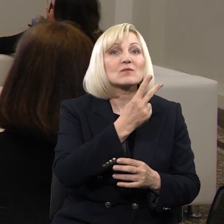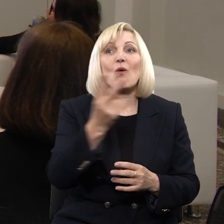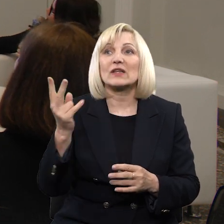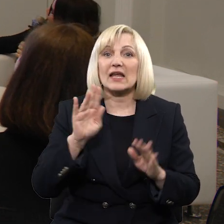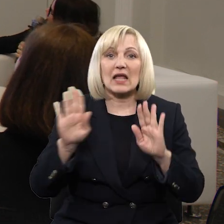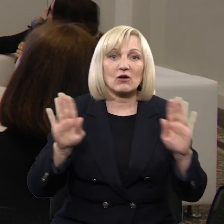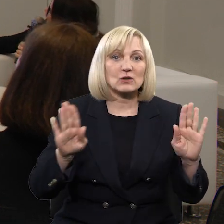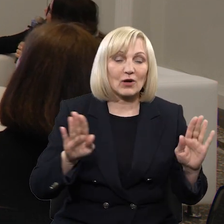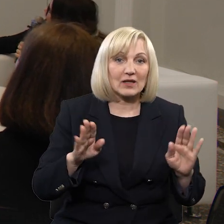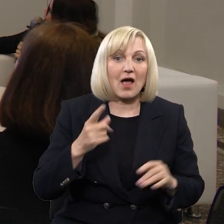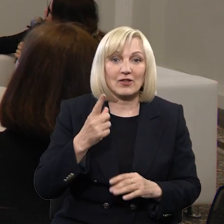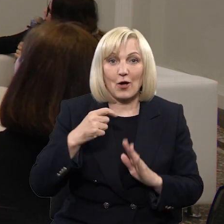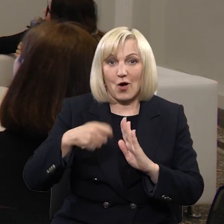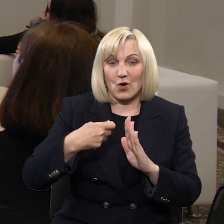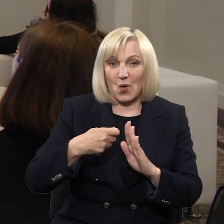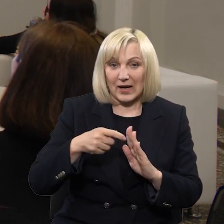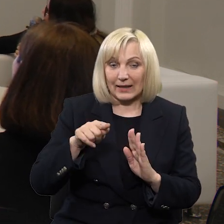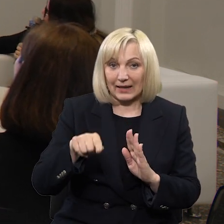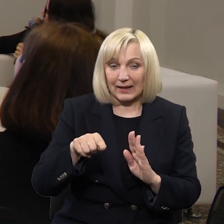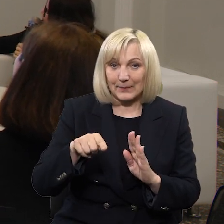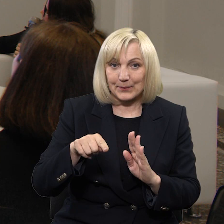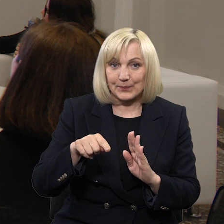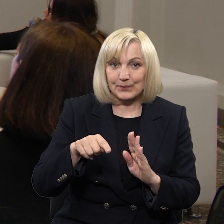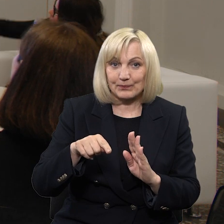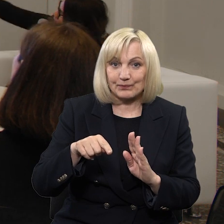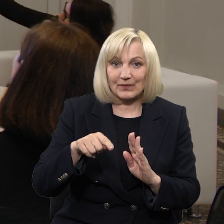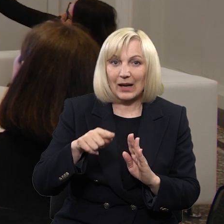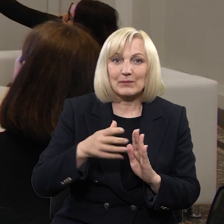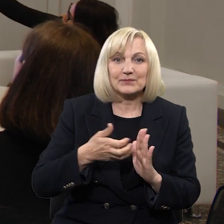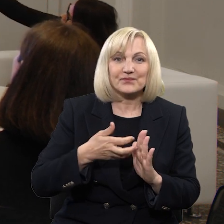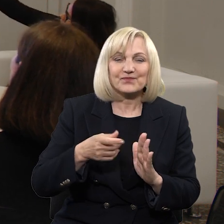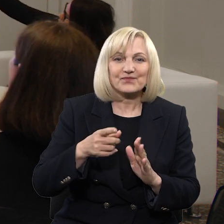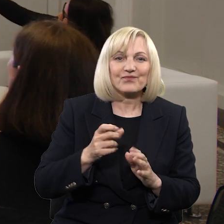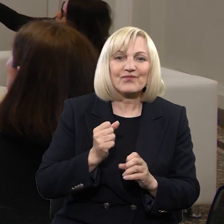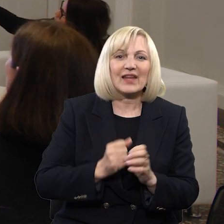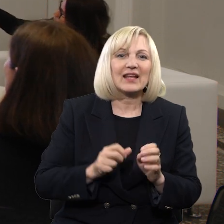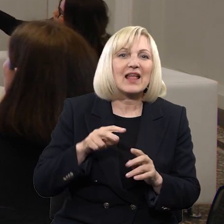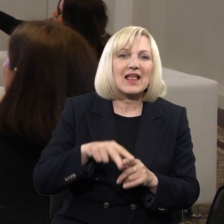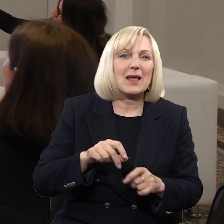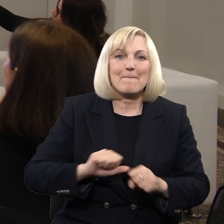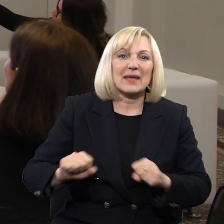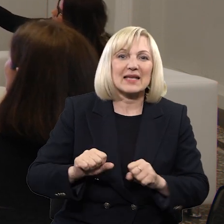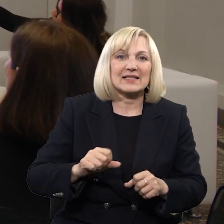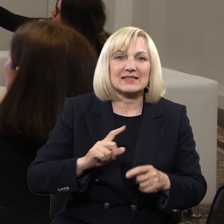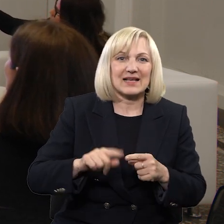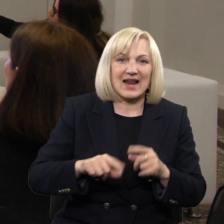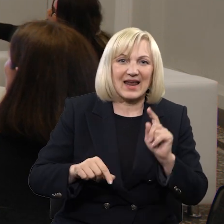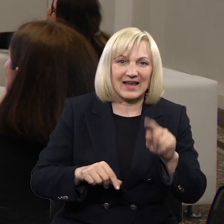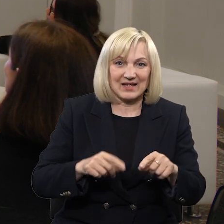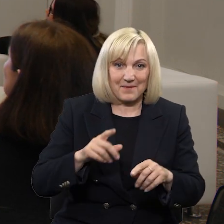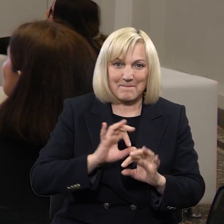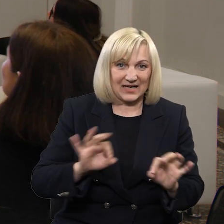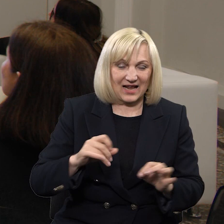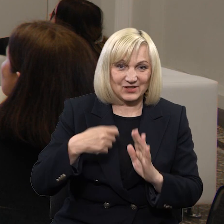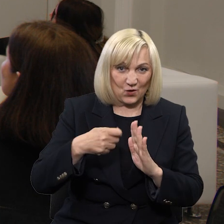и вот на одном видеоролике Вот видите не хватает каждой нагрузки бегом в Эрмитаж это вот этот прекрасный